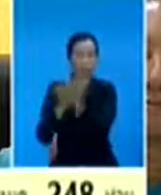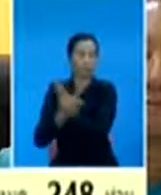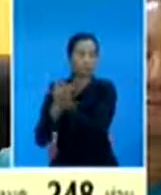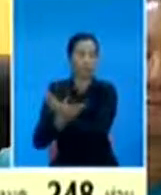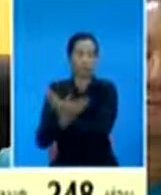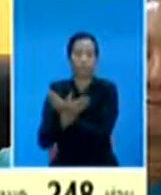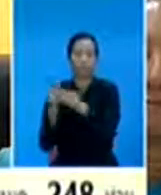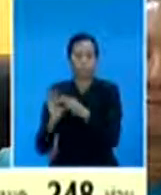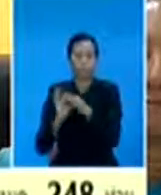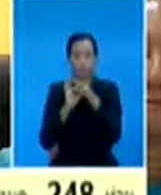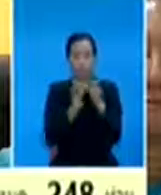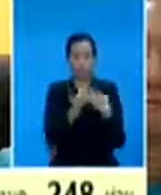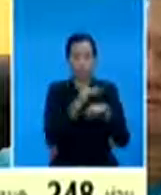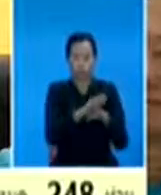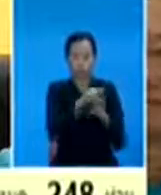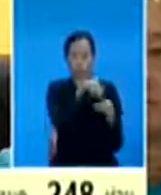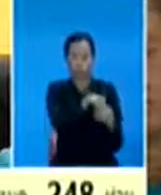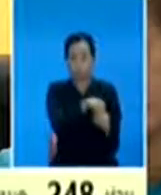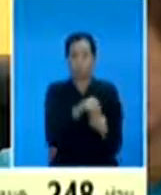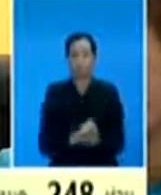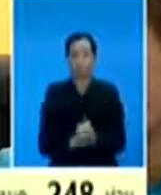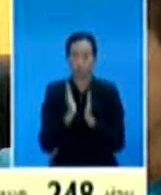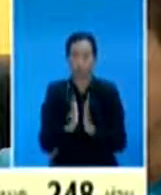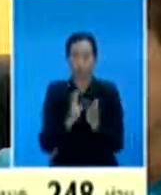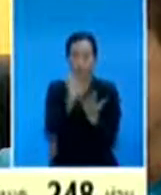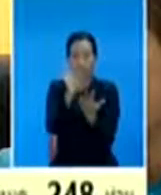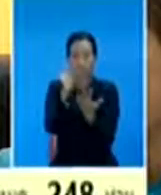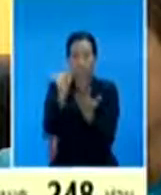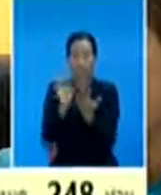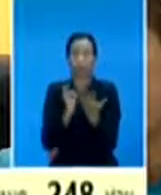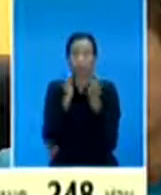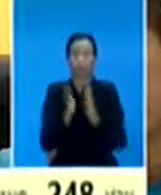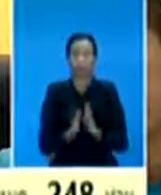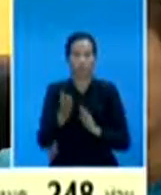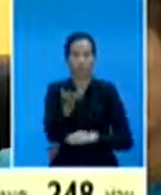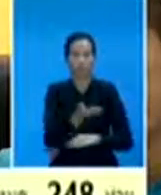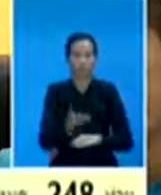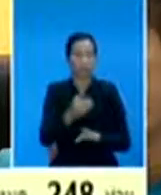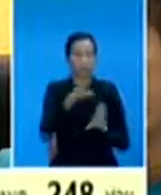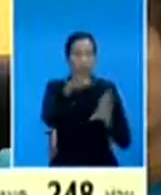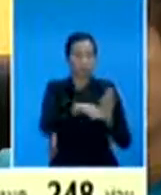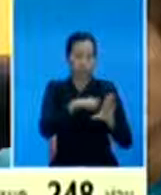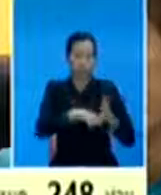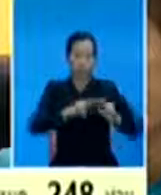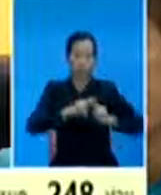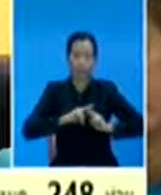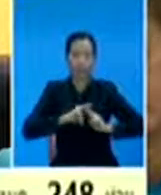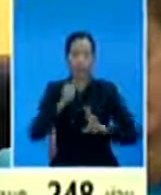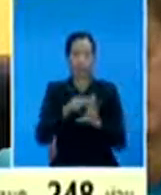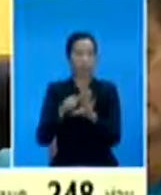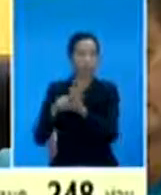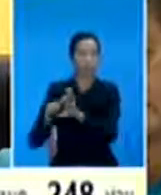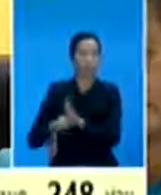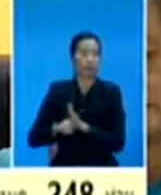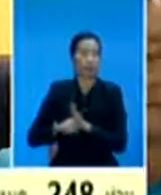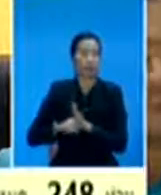ในการหาเสียงการแก้ไขระยะเวลาการเลือกตั้งเป็นเวลา8นาฬิกาถึง17นาฬิกาค่าใช้จ่ายใน